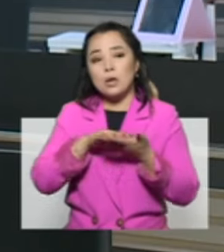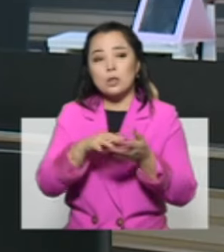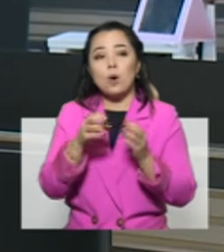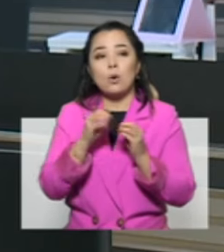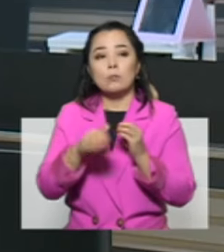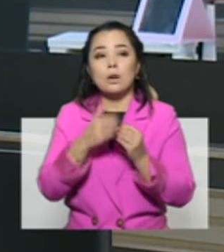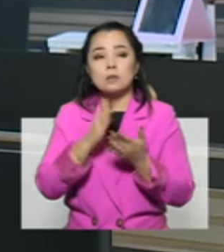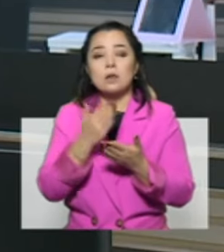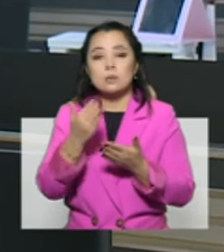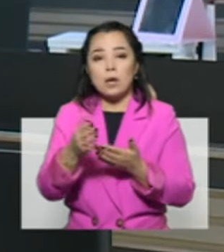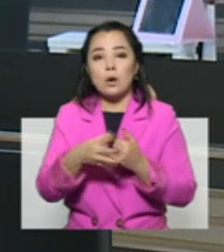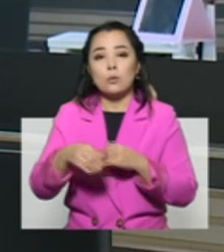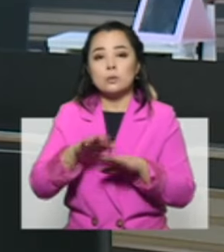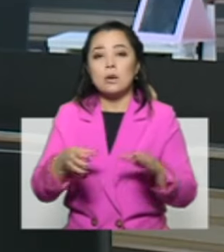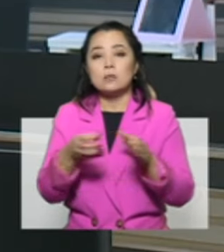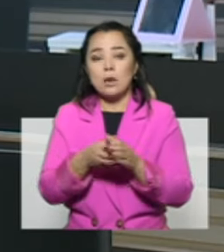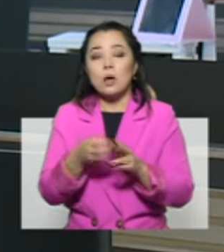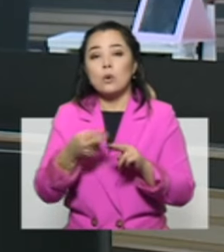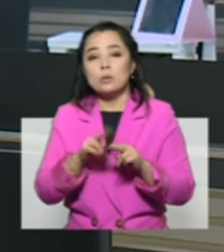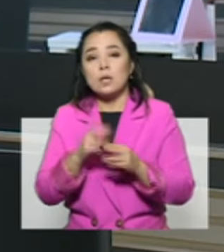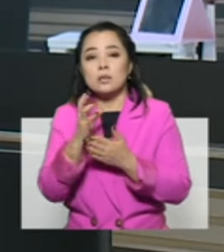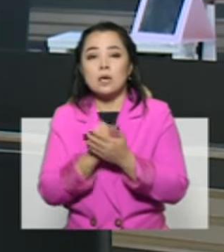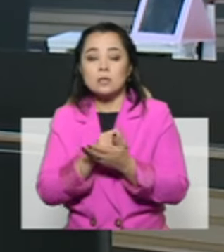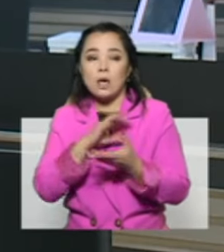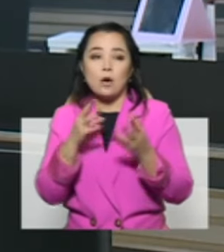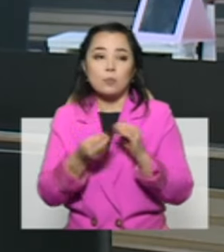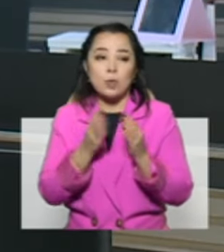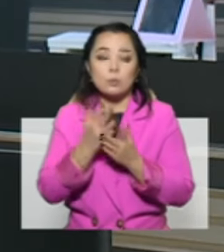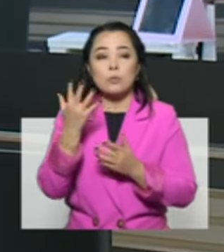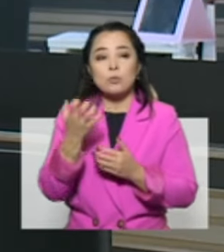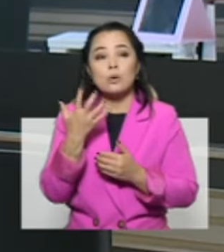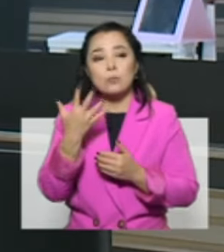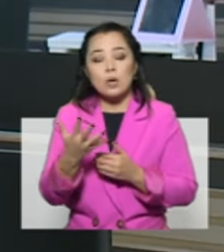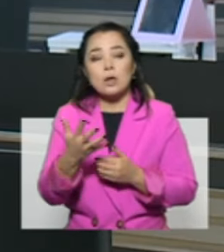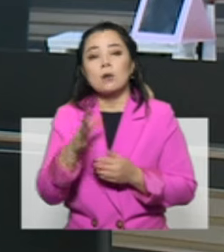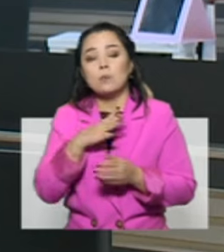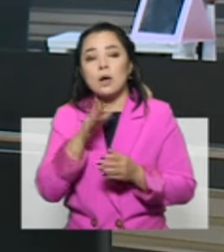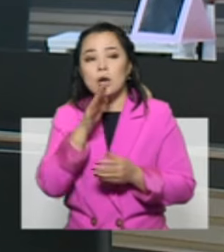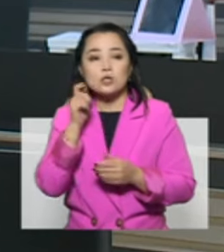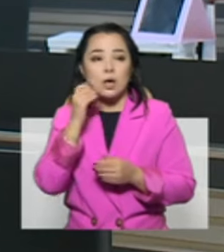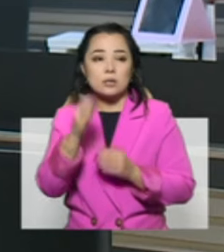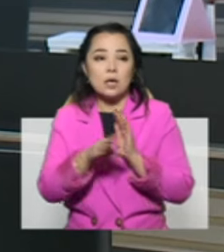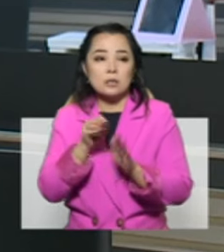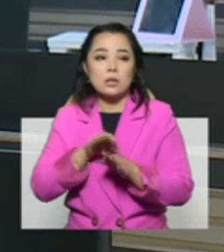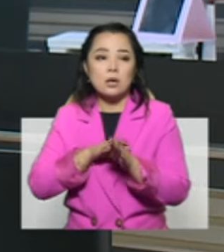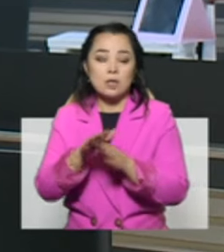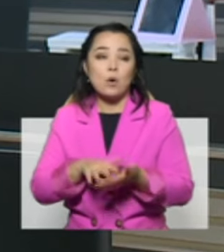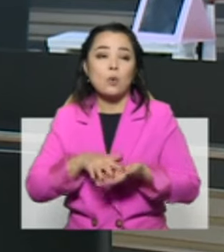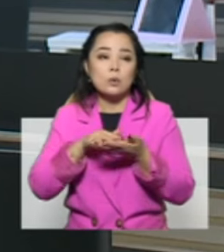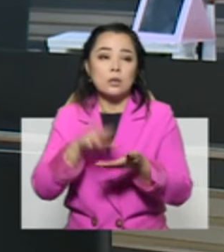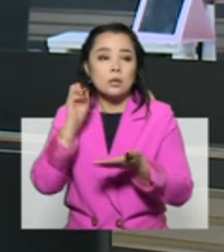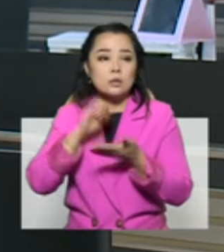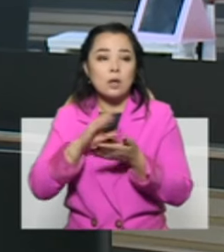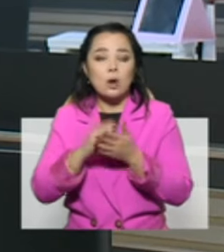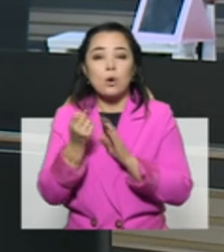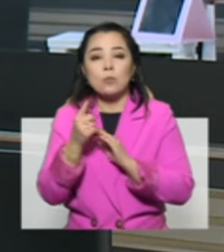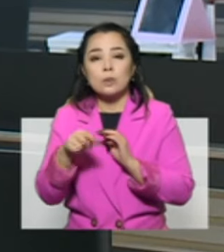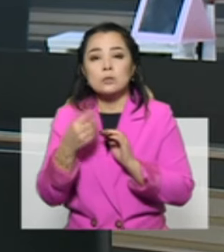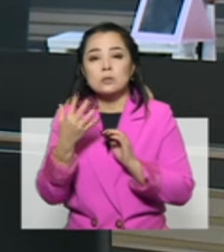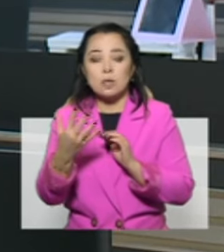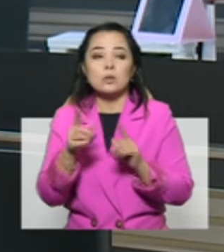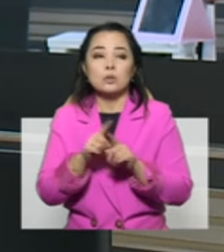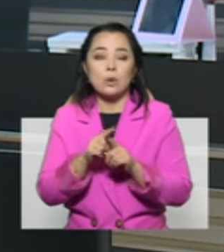саналады. Биылдан бастап өңірлердің де сондай резерві қалыптасты. 505 жас іріктеліп алыныпты. Оған да өтініш бергендер саны 11,5 мыңға